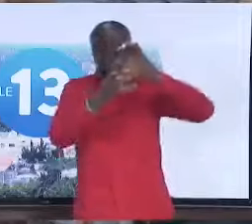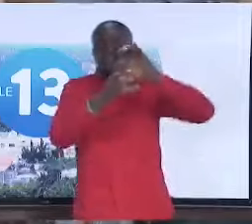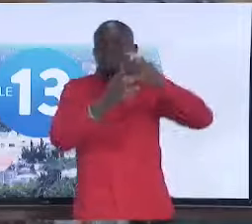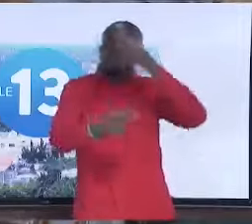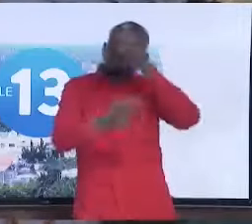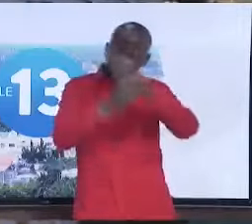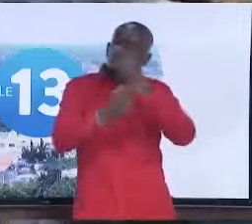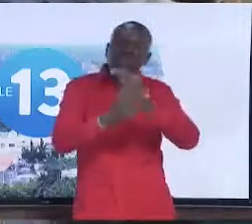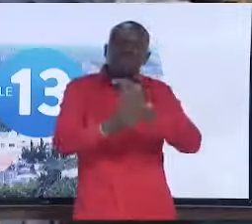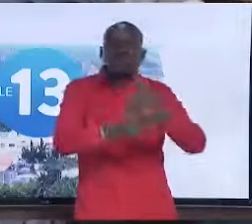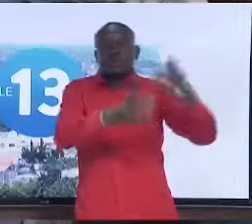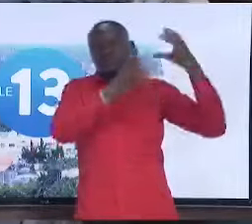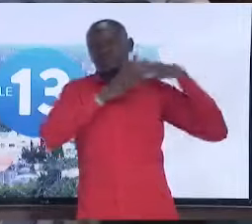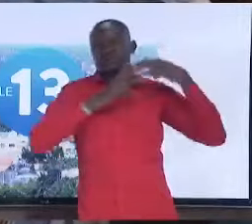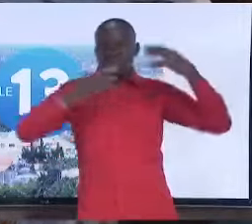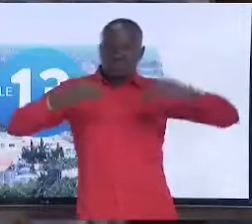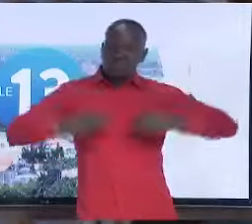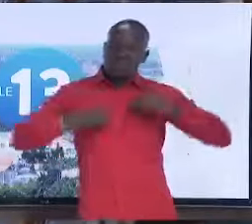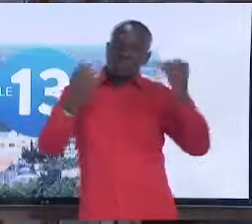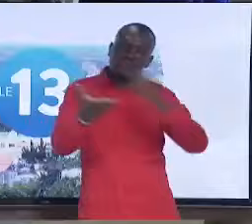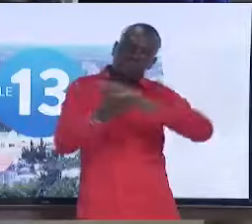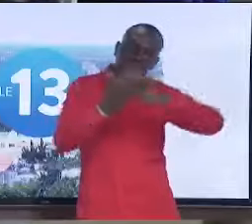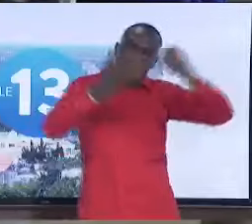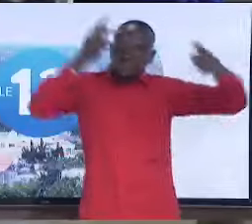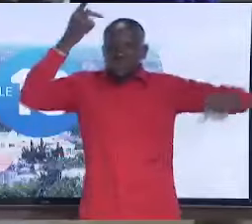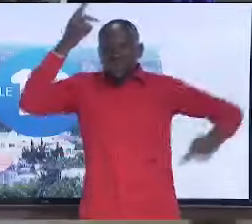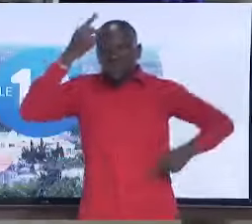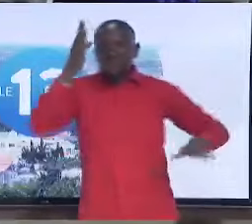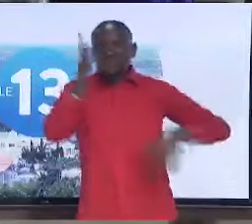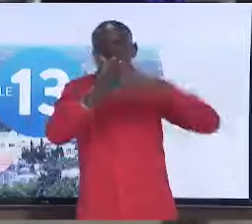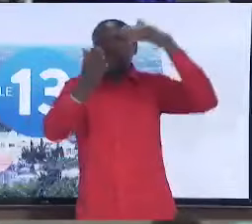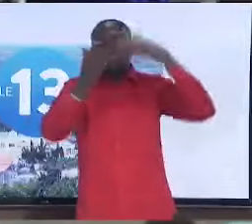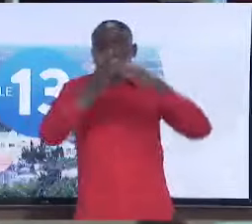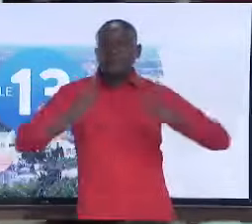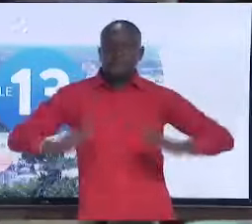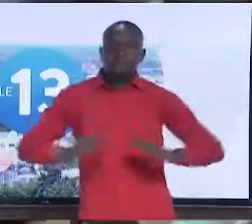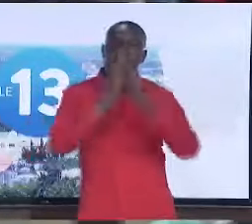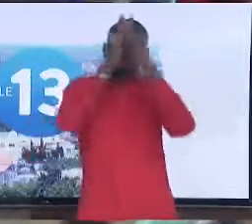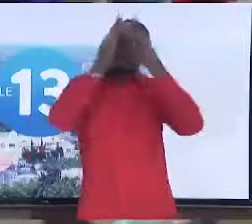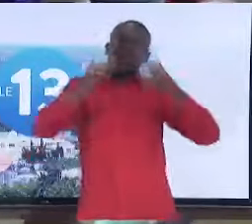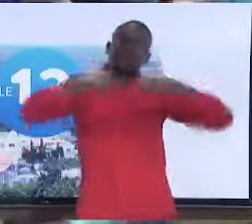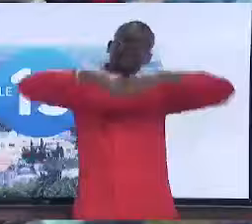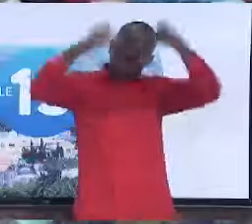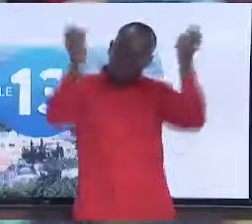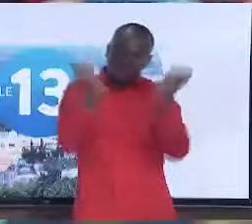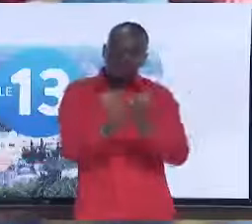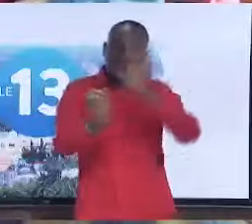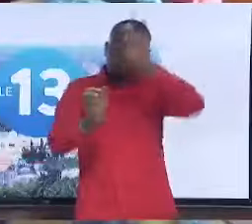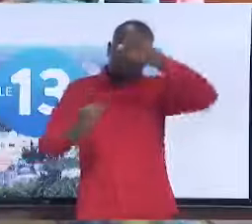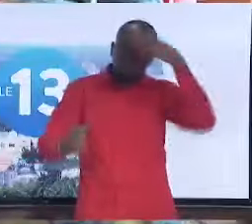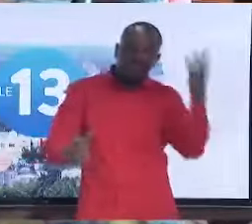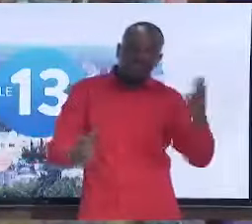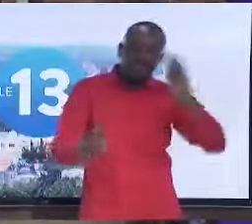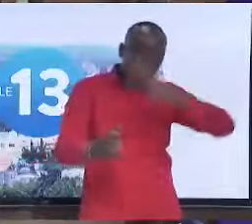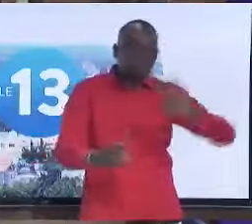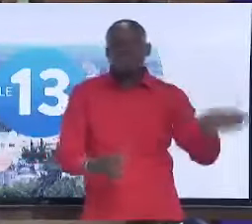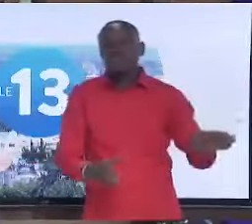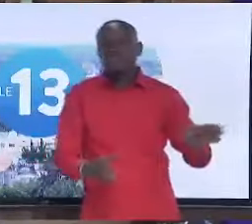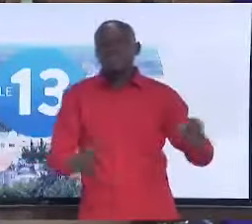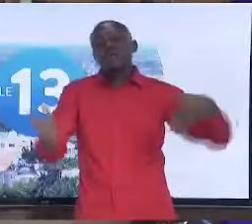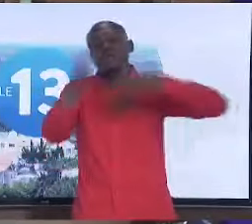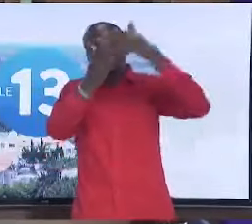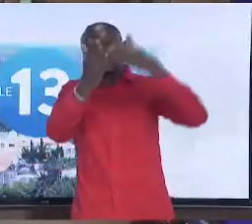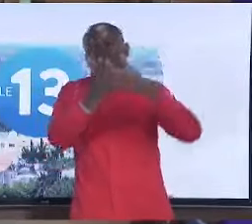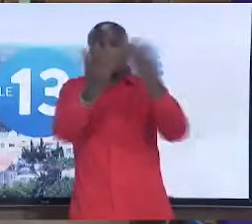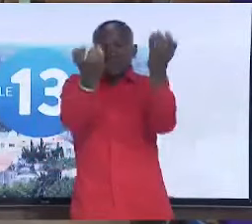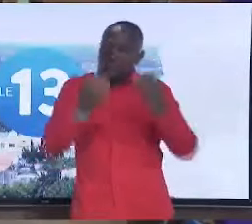prise en charge sanitaire des patients au centre urbain médical du secteur 24 de Bobo Dioulasso. Un centre qui